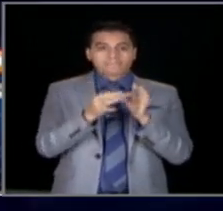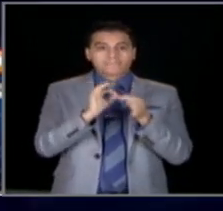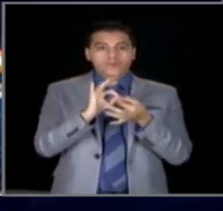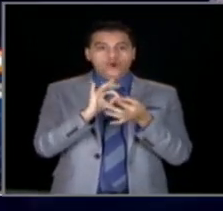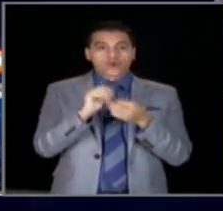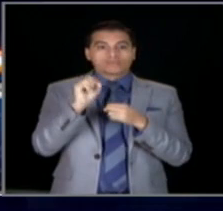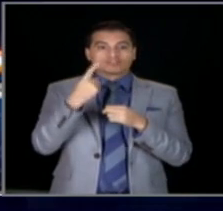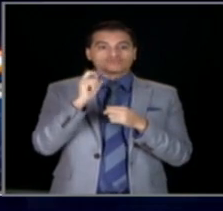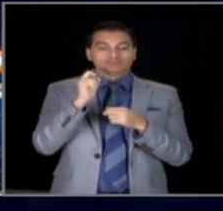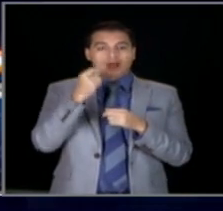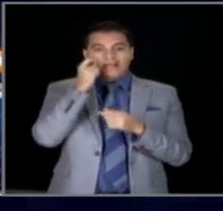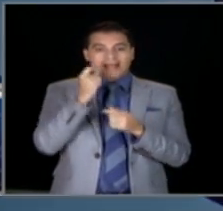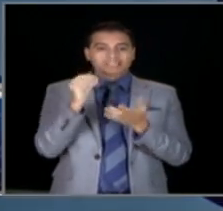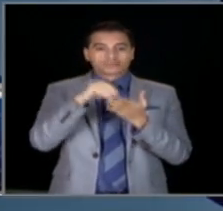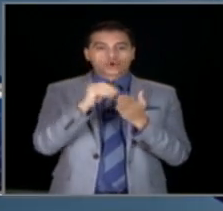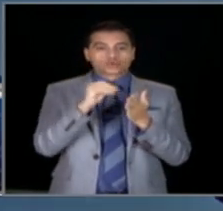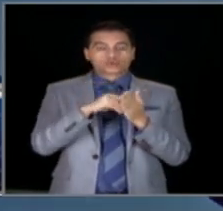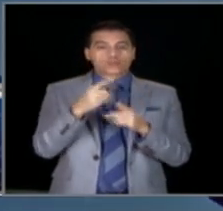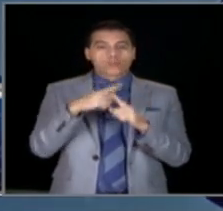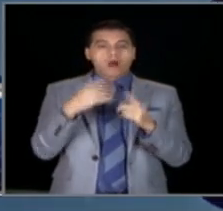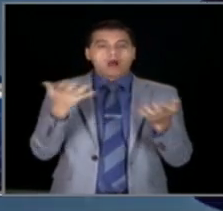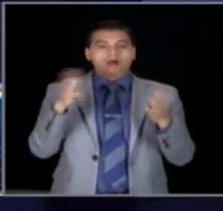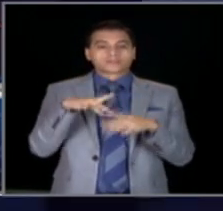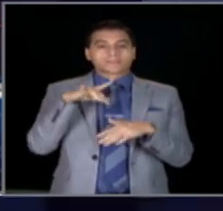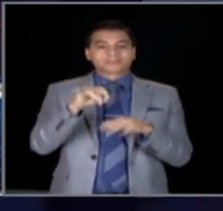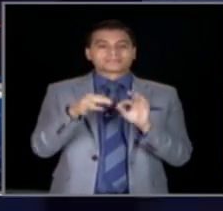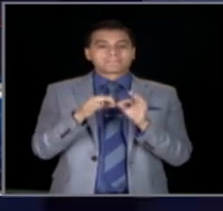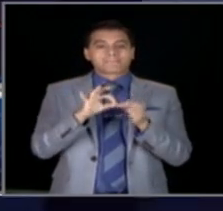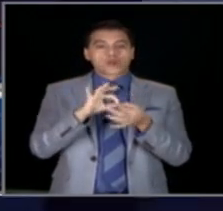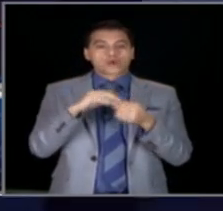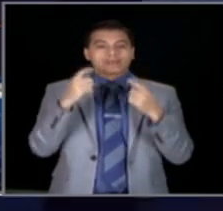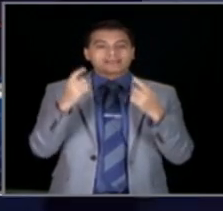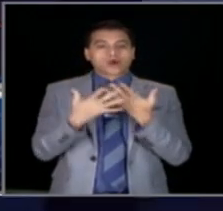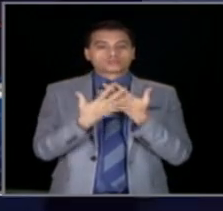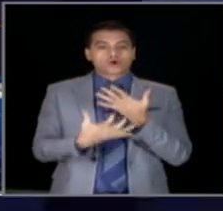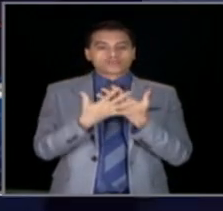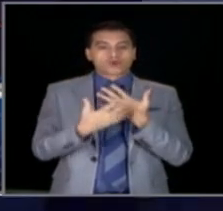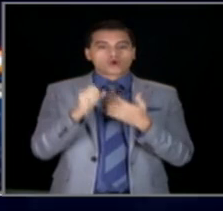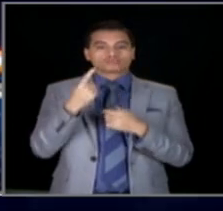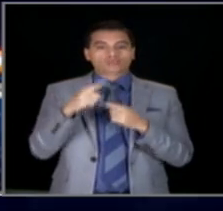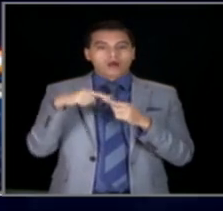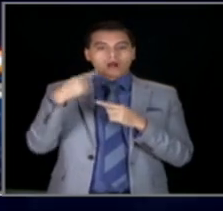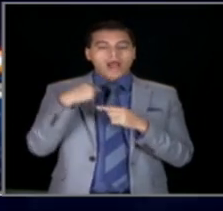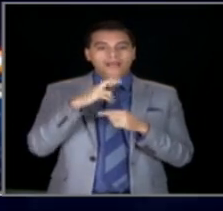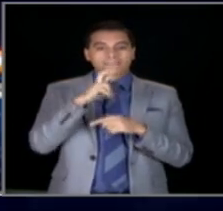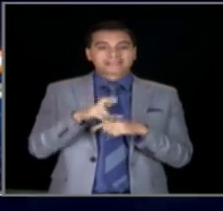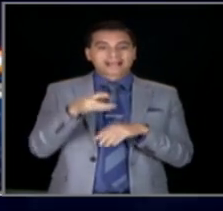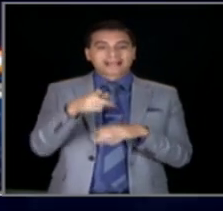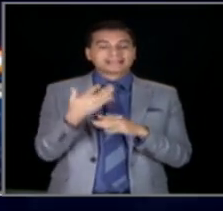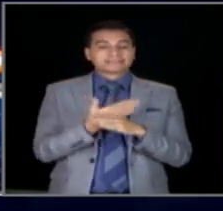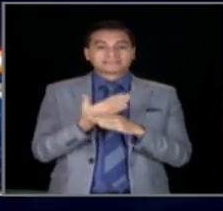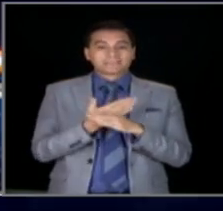زيارة كل شهر، وأكتر من 50 مليون داونلود كل شهر. إحنا بنسأل الأسئلة